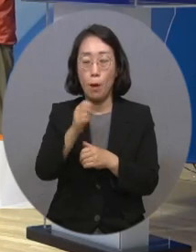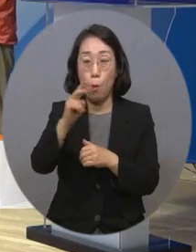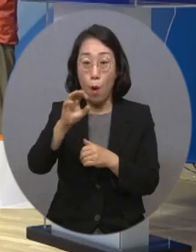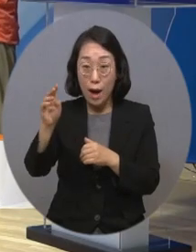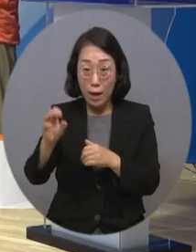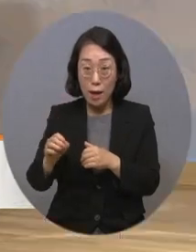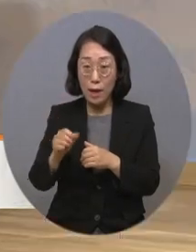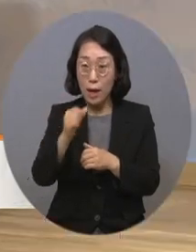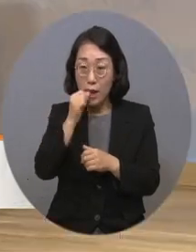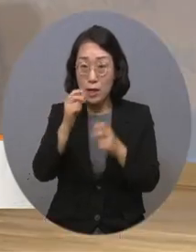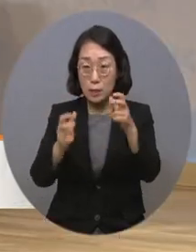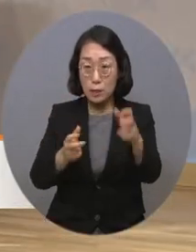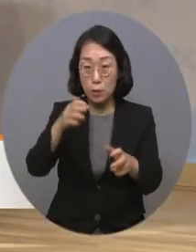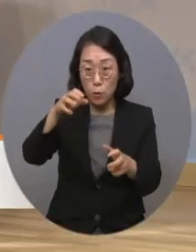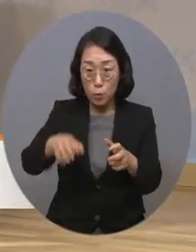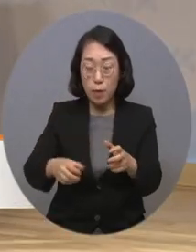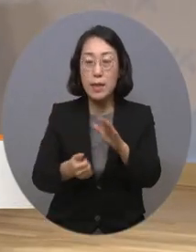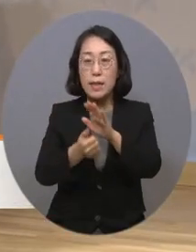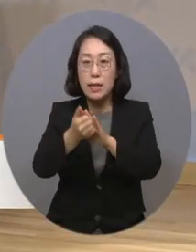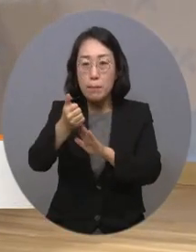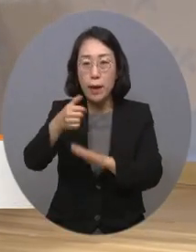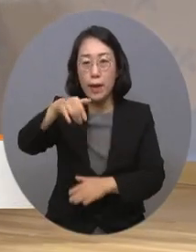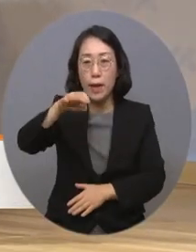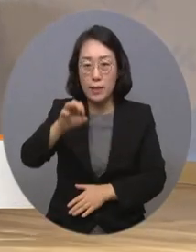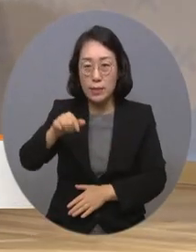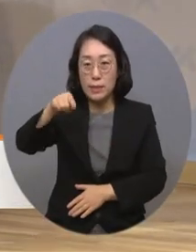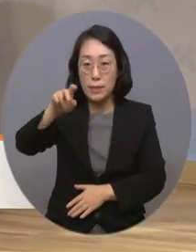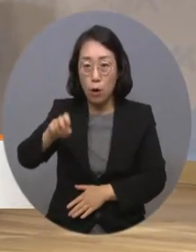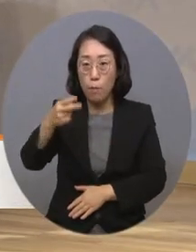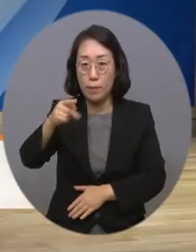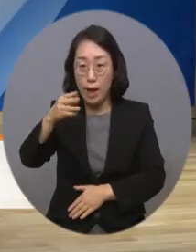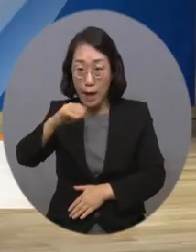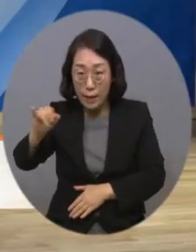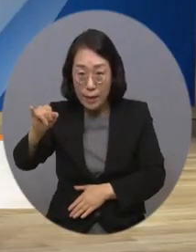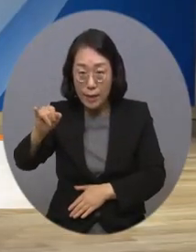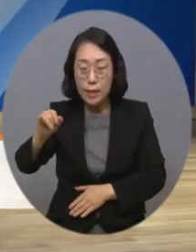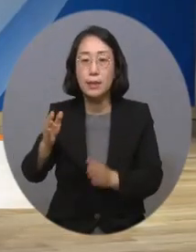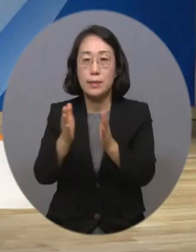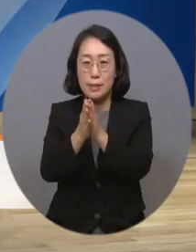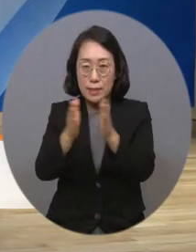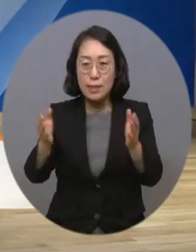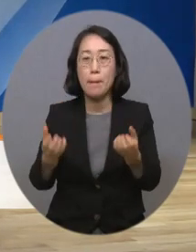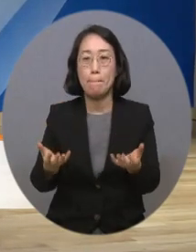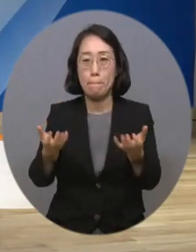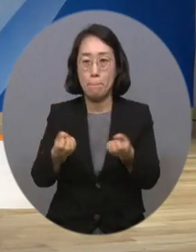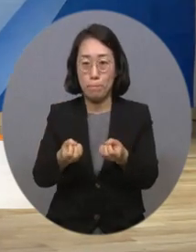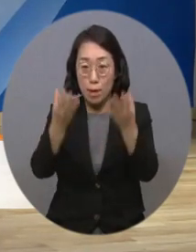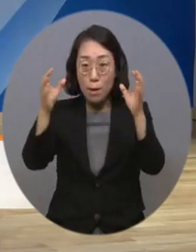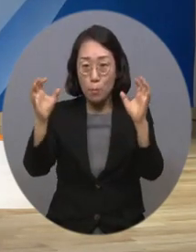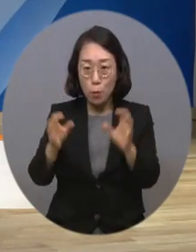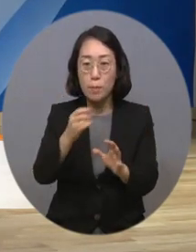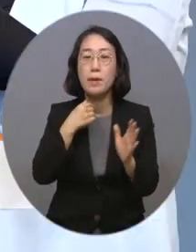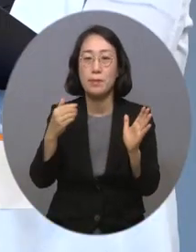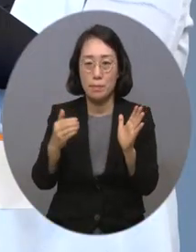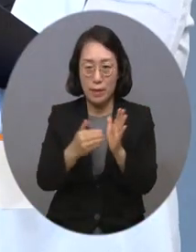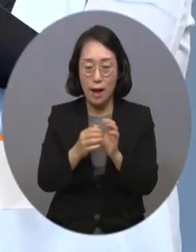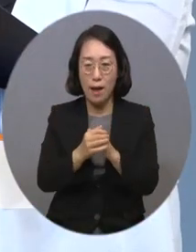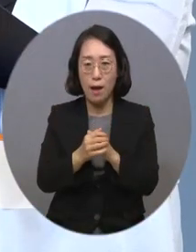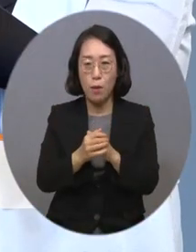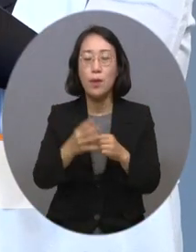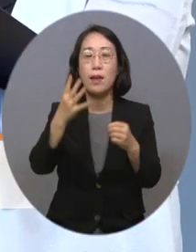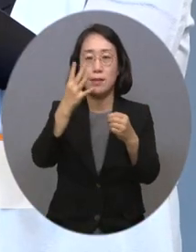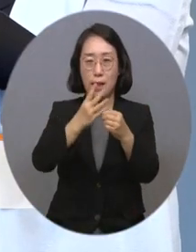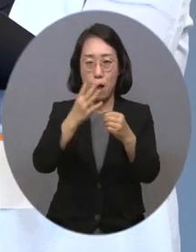광양제철소가 지난 6일 희망의 징검다리 발대식을 가졌습니다. 올해로 4기를 맞은 희망의 징검다리는 지역